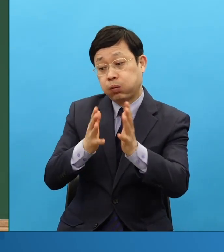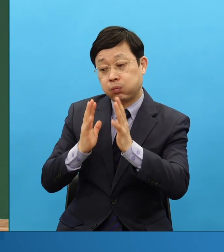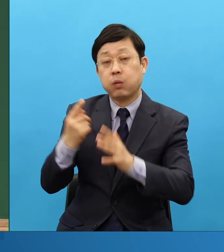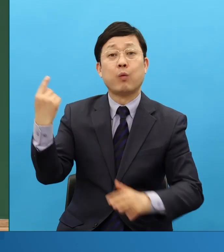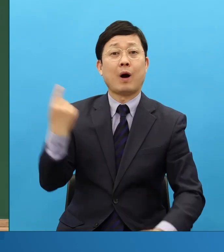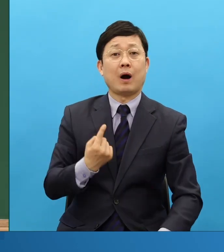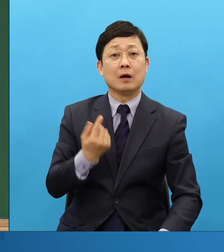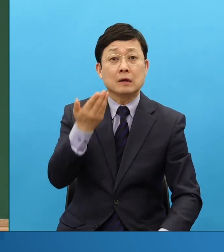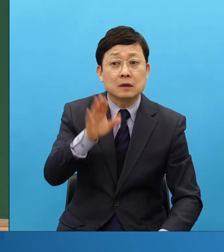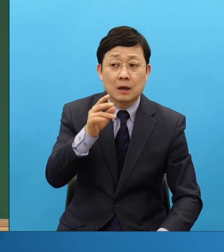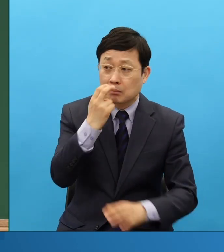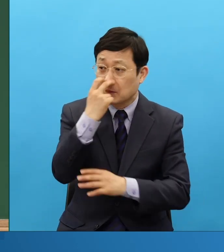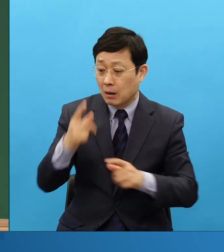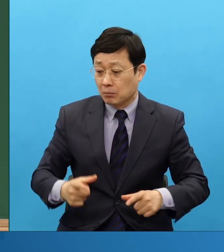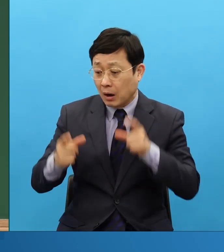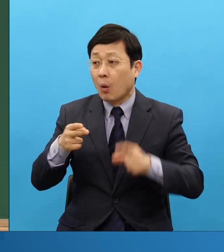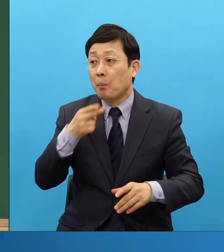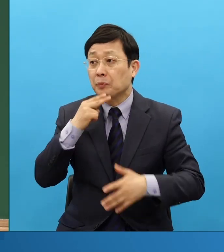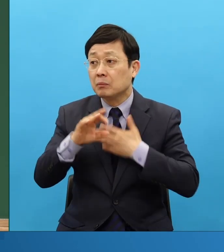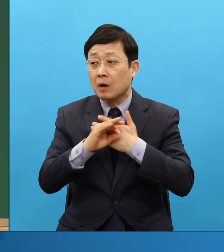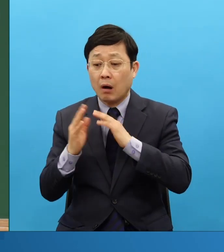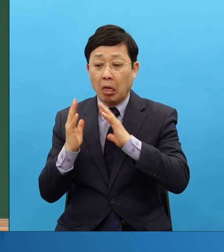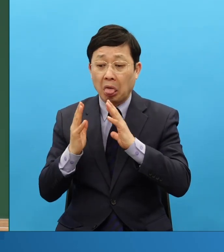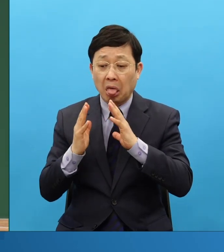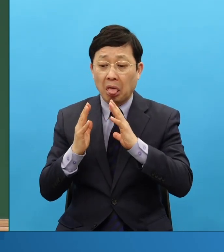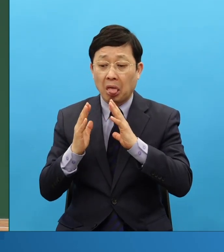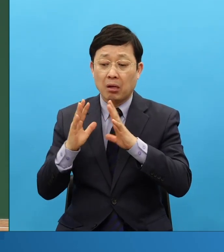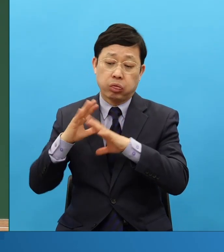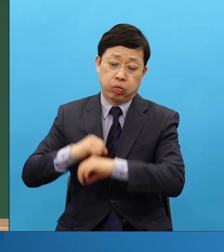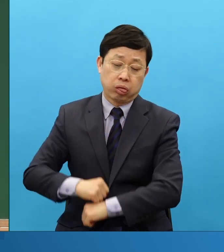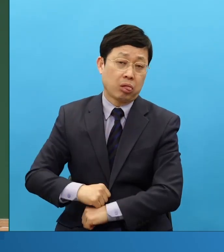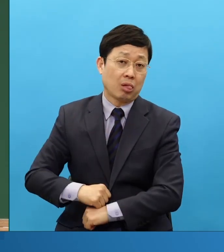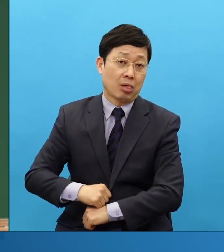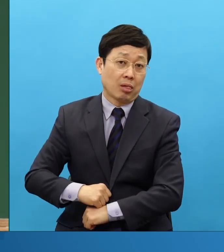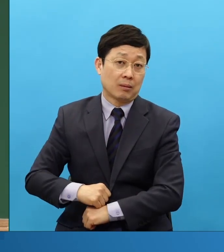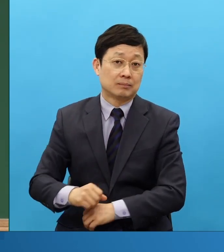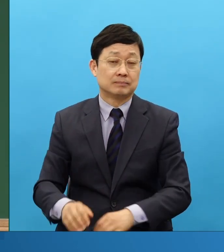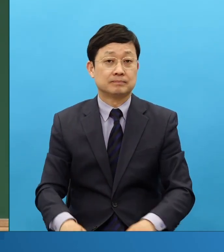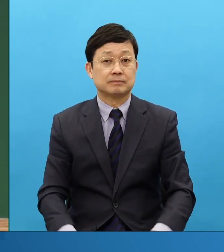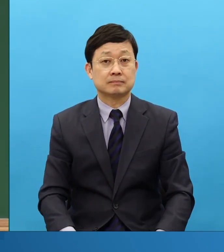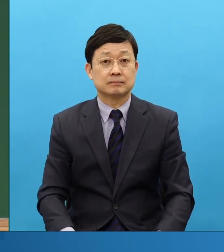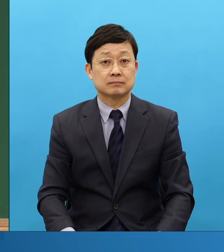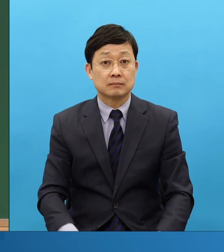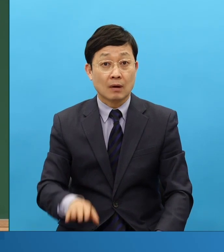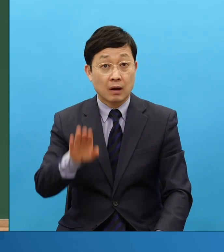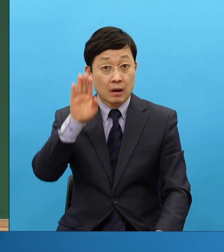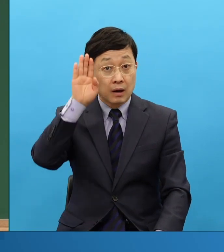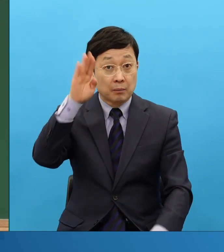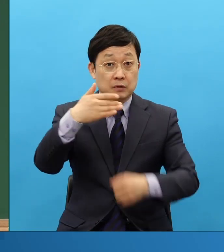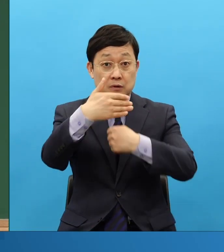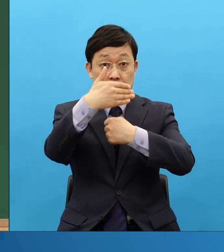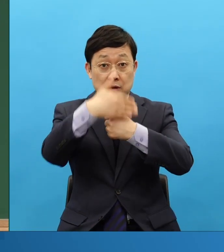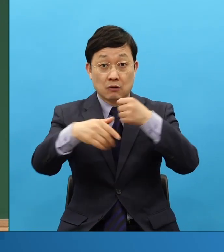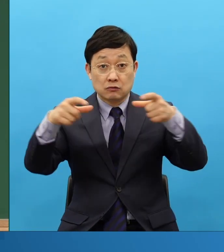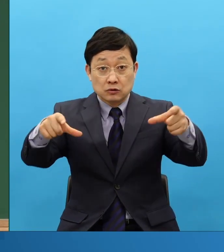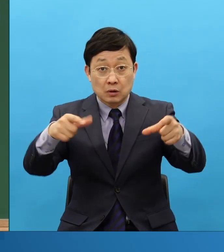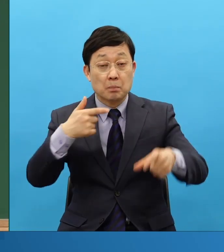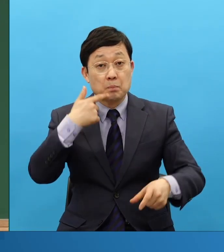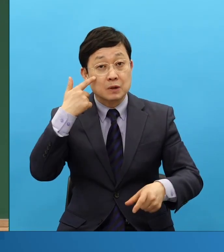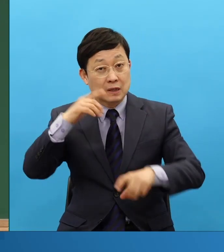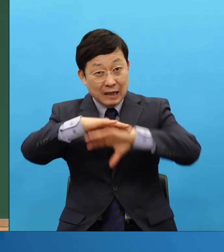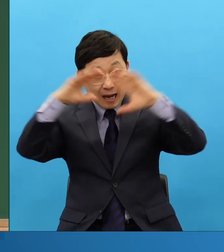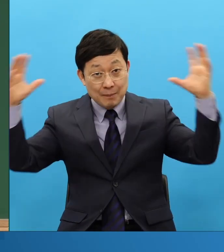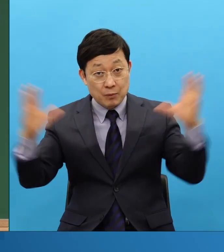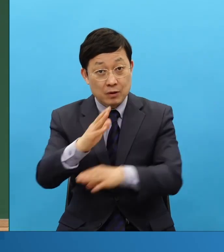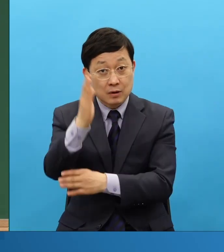no bartizan, even if you ask for come, they cannot. 그리고 대구에서 뭐 앞으로 우리 목사님들 모임 있는데요. 이번엔 진짜 만들어야 돼요. So this is very